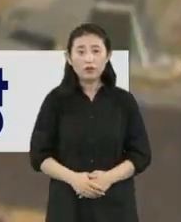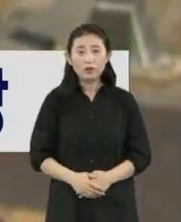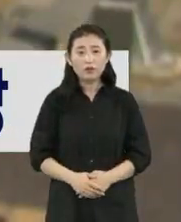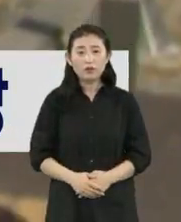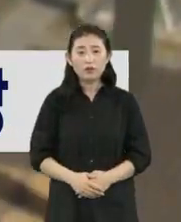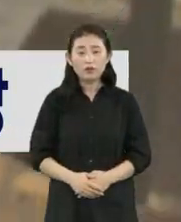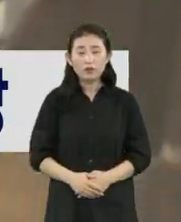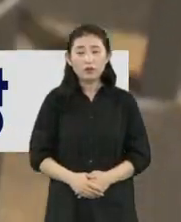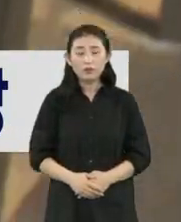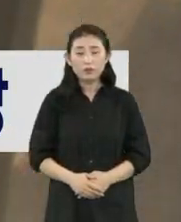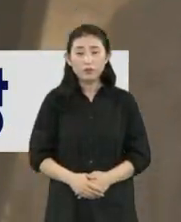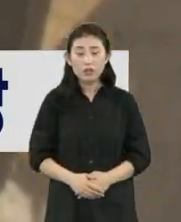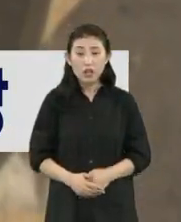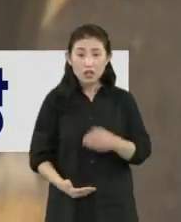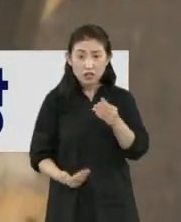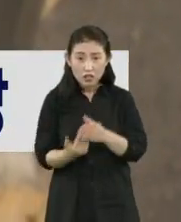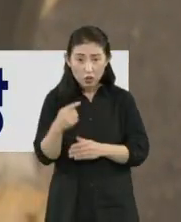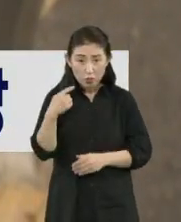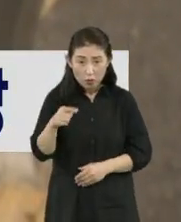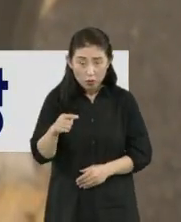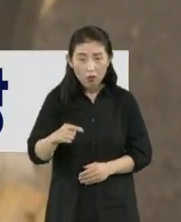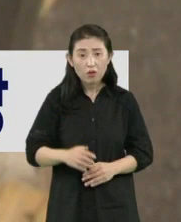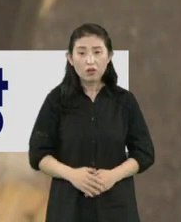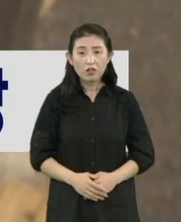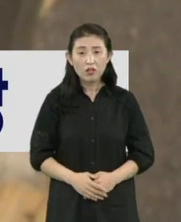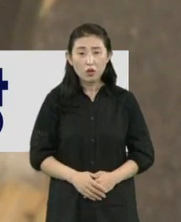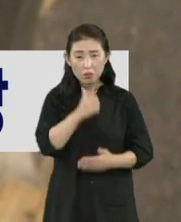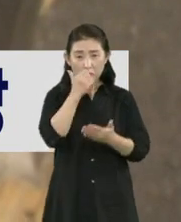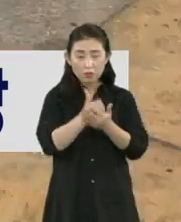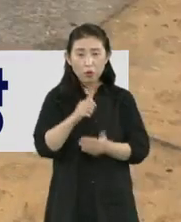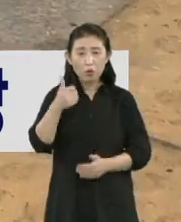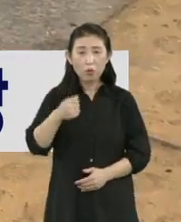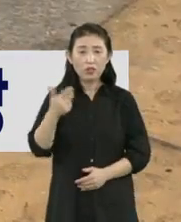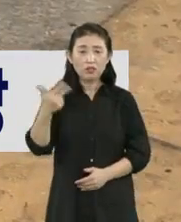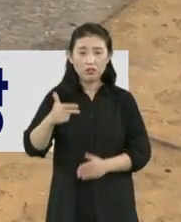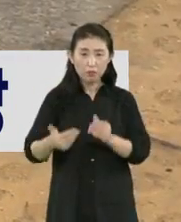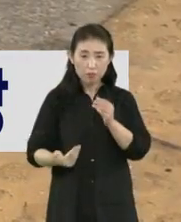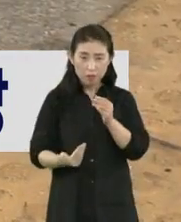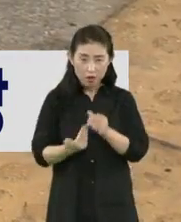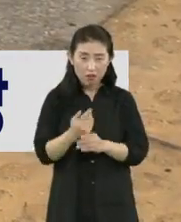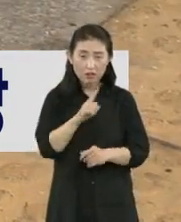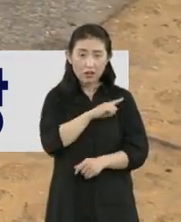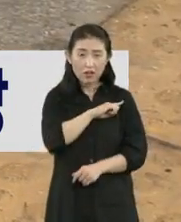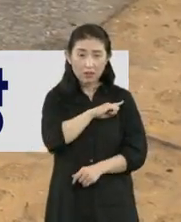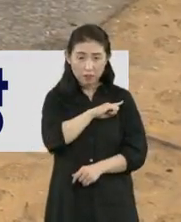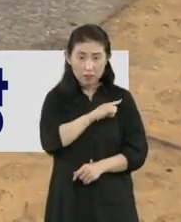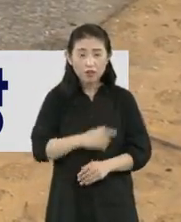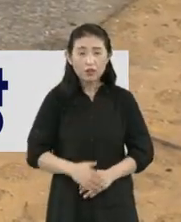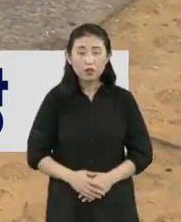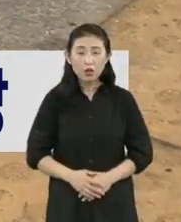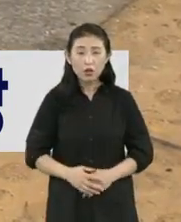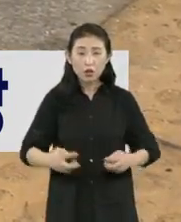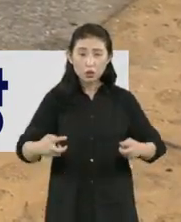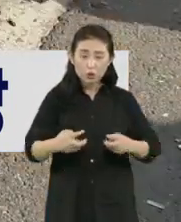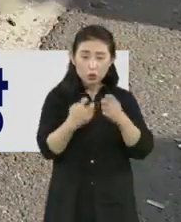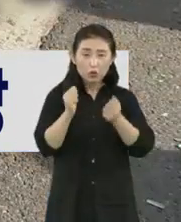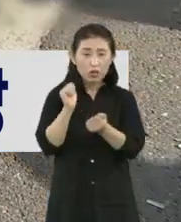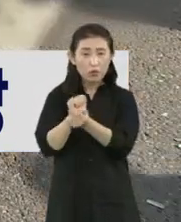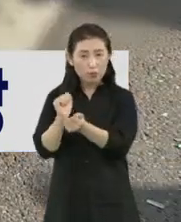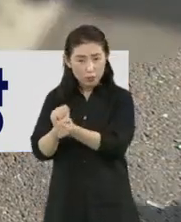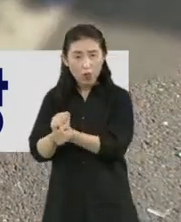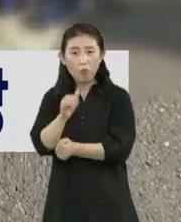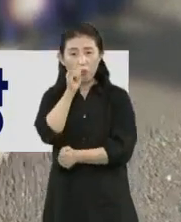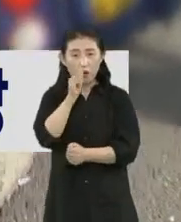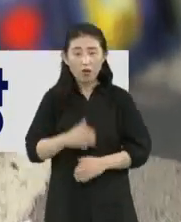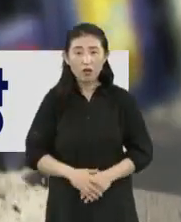집계됐습니다. 분야별 안전사고 현황을 보면 범죄가 5만 7천여 건으로 가장 많은 가운데 교통과 감염병